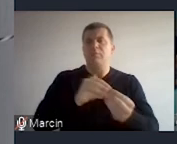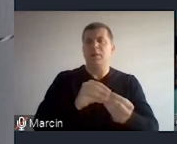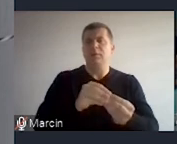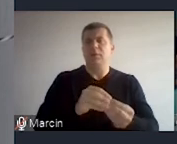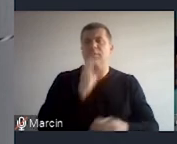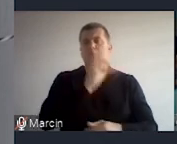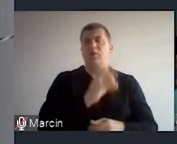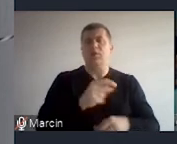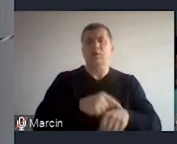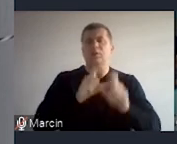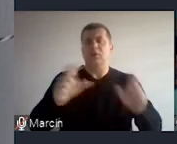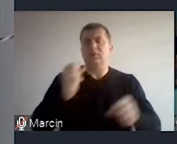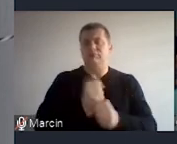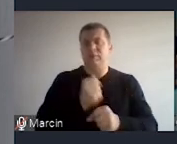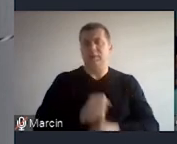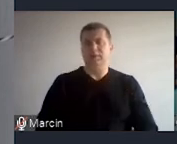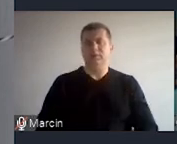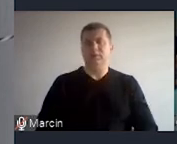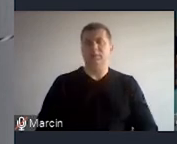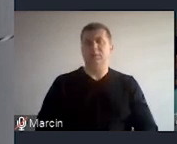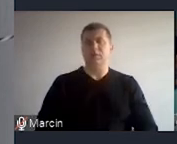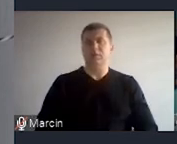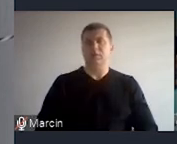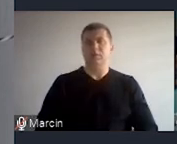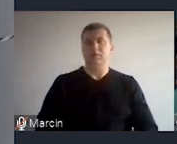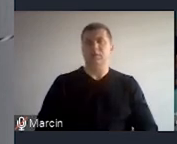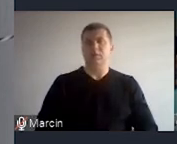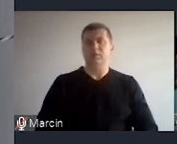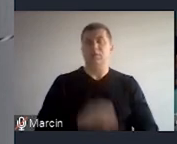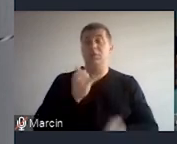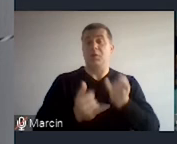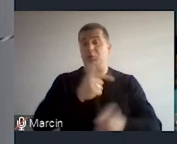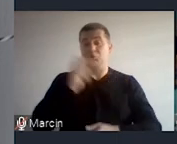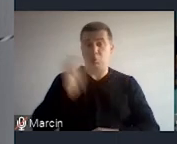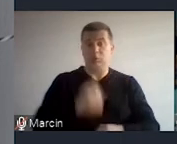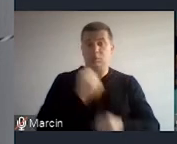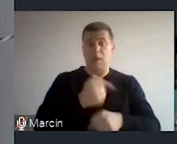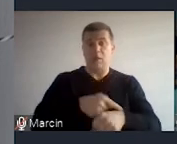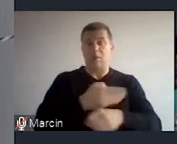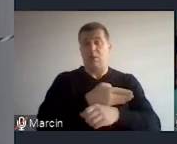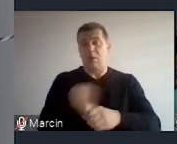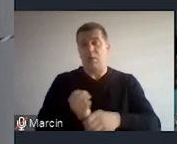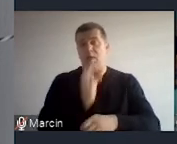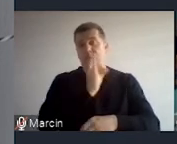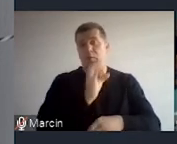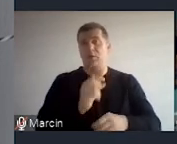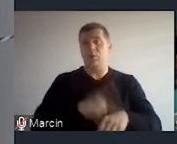swojego wymiaru czasu pracy. Gdyby musieli pracować powyżej tego